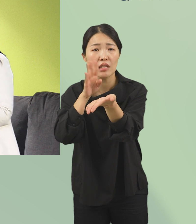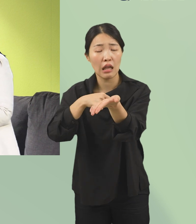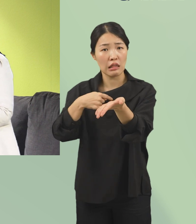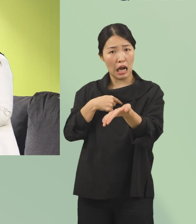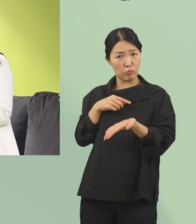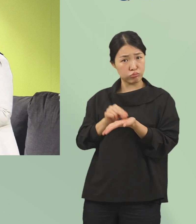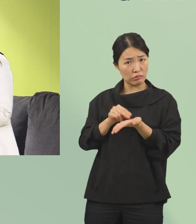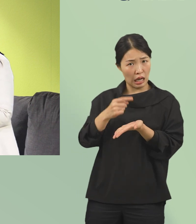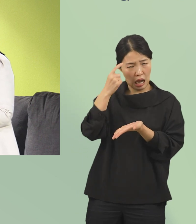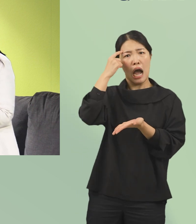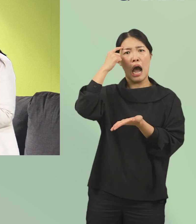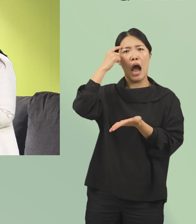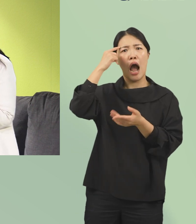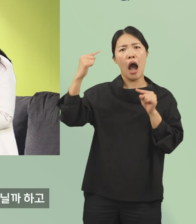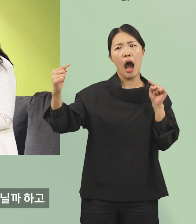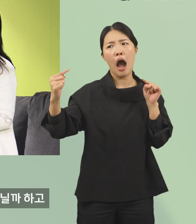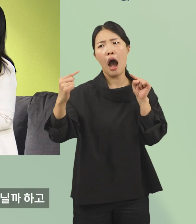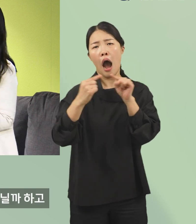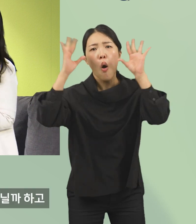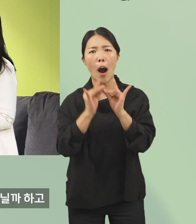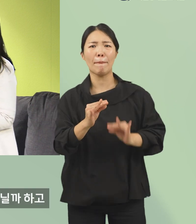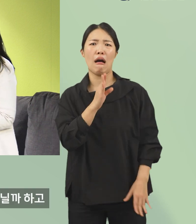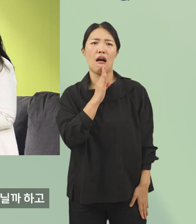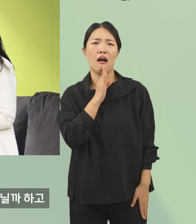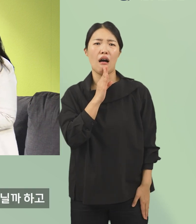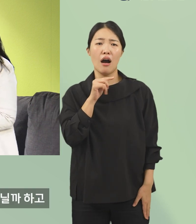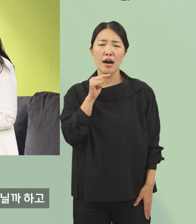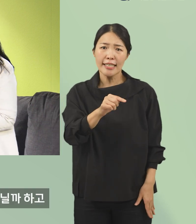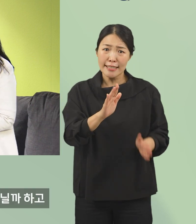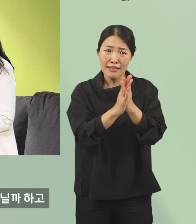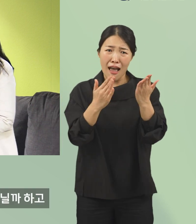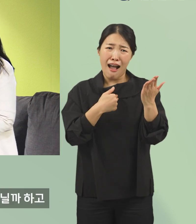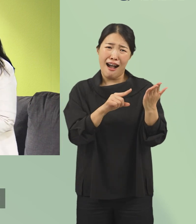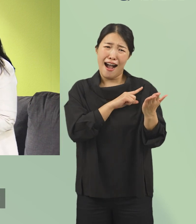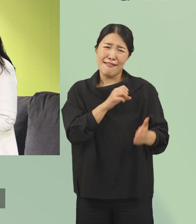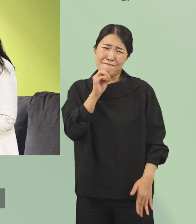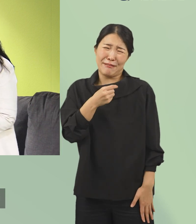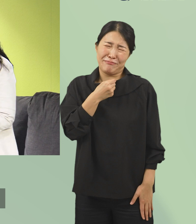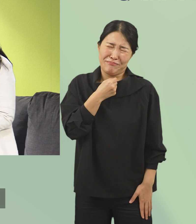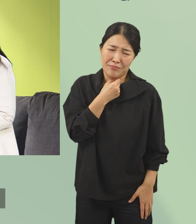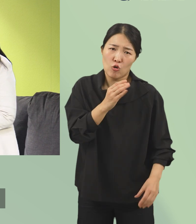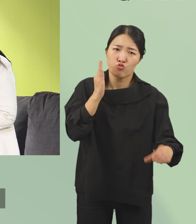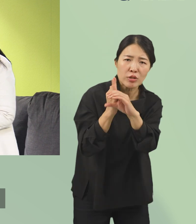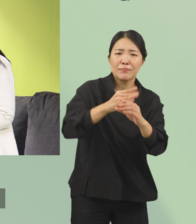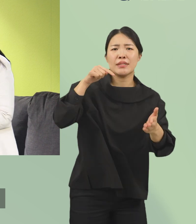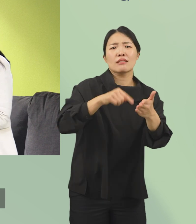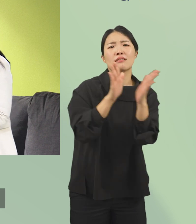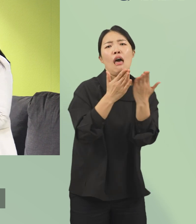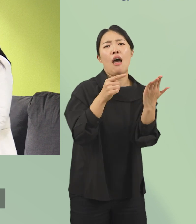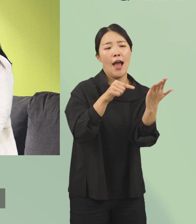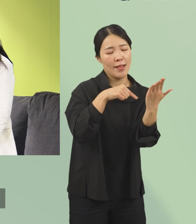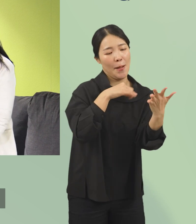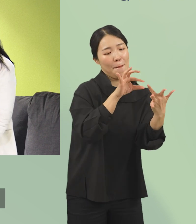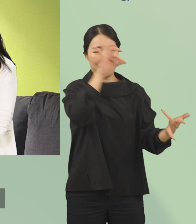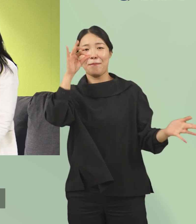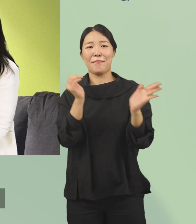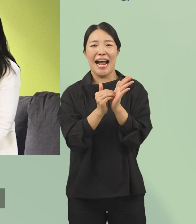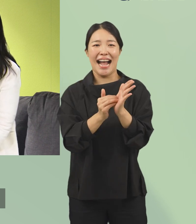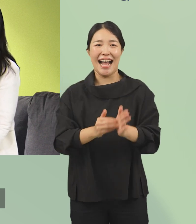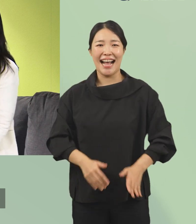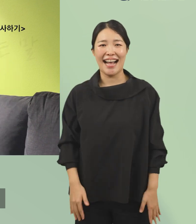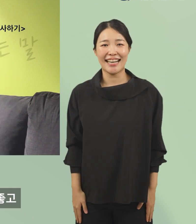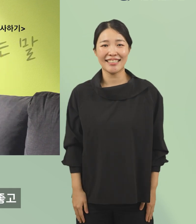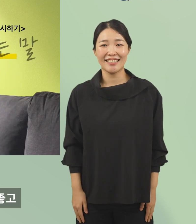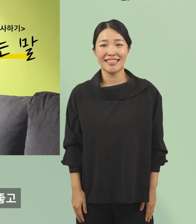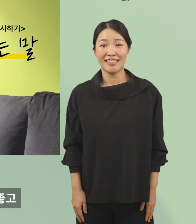또 맞다 저의 문제의식과 맞닿아 있고 또 저희 책에서 하고 싶은 가장 뭐 핵심적인 얘기가 아닐까 이런 생각을 해서 여기 이 부분을 꼽아봤습니다.